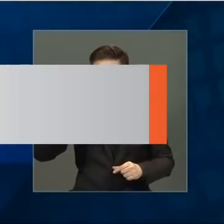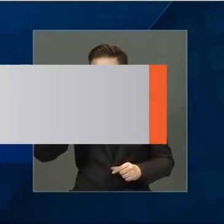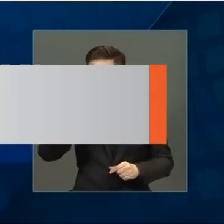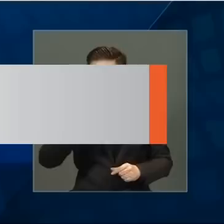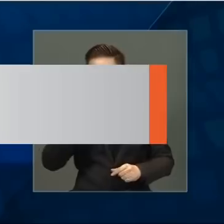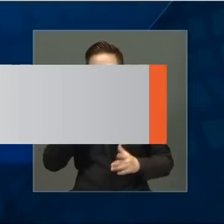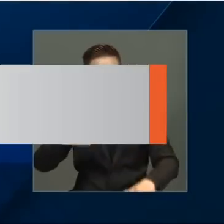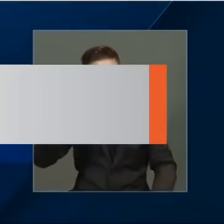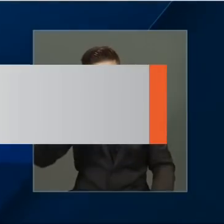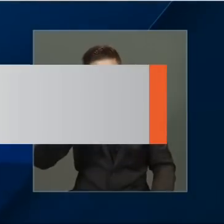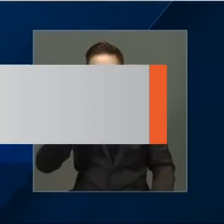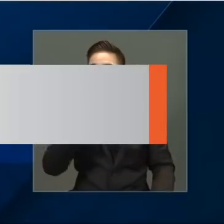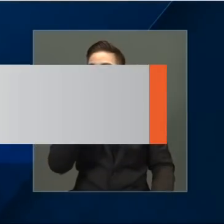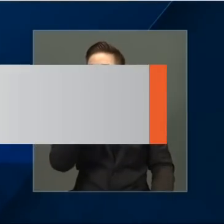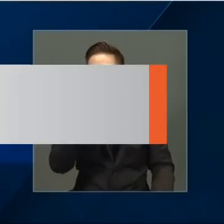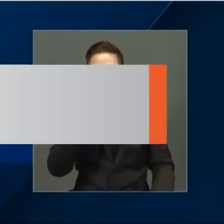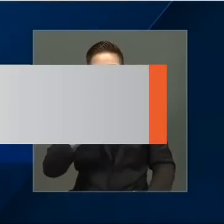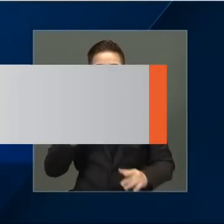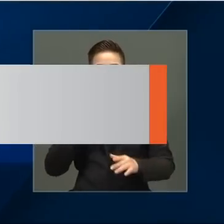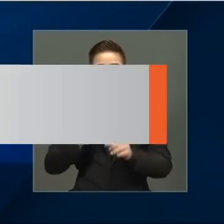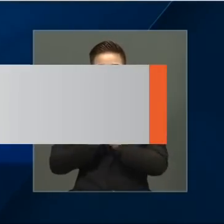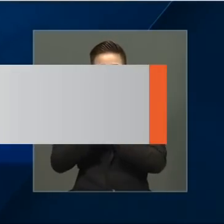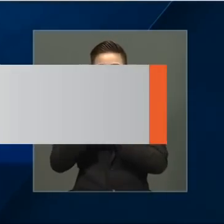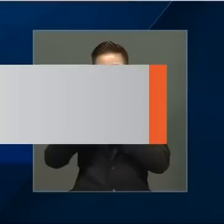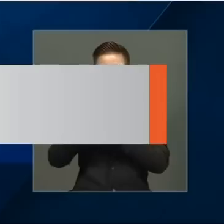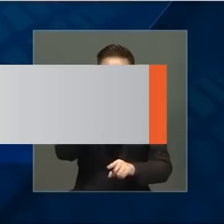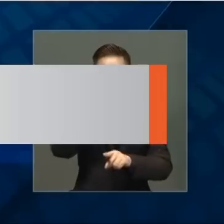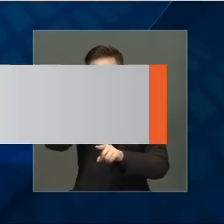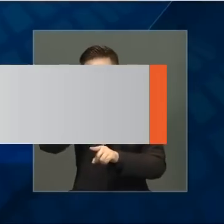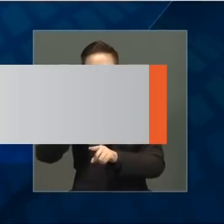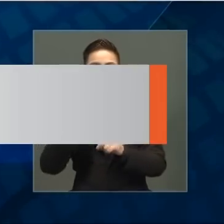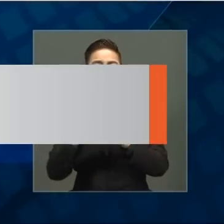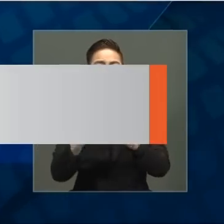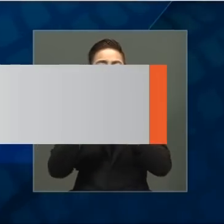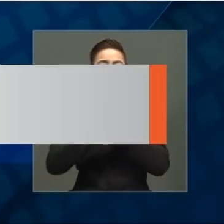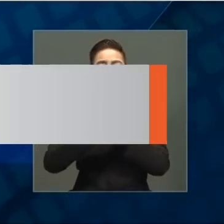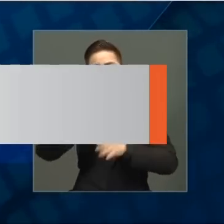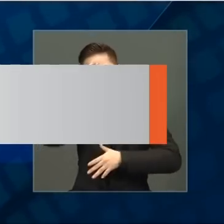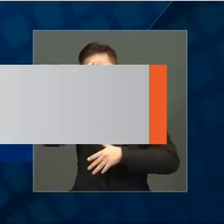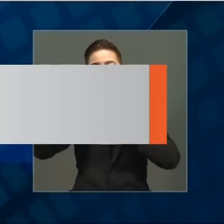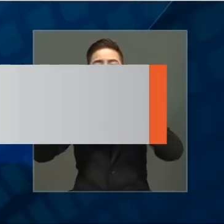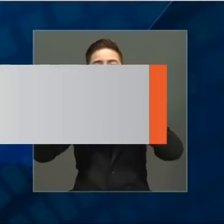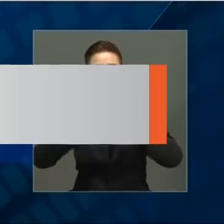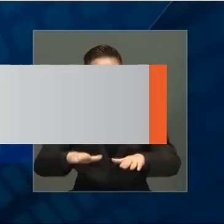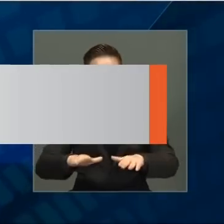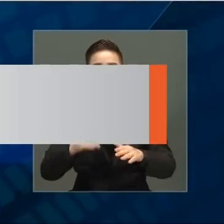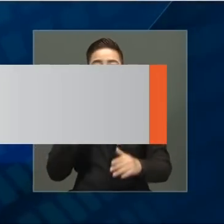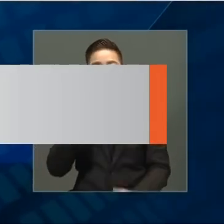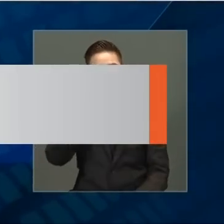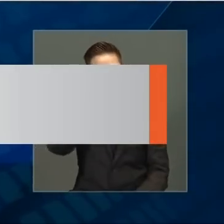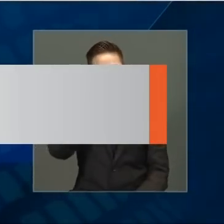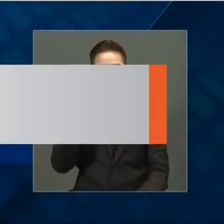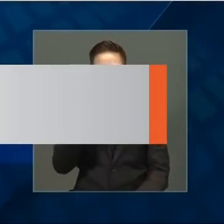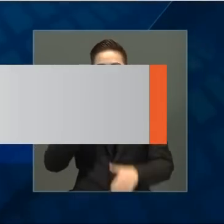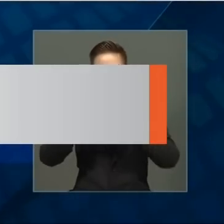ครับก็นั้นทีมก็ลดเวลาลงแล้วก็ผู้ติดเชื้อจากเดิมเนี่ยอาการเล็กน้อยเนื่องจากความรุนแรงของโรคลดลงก็จะต้อง